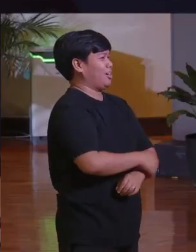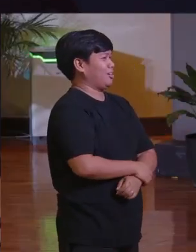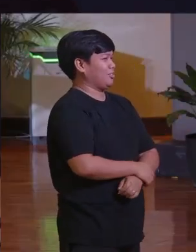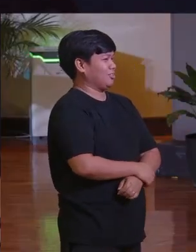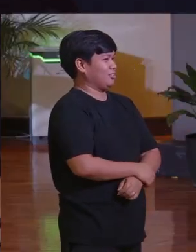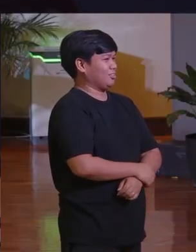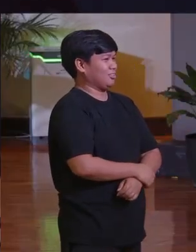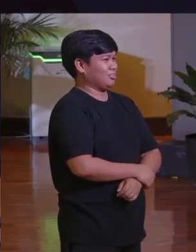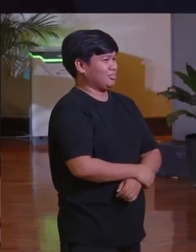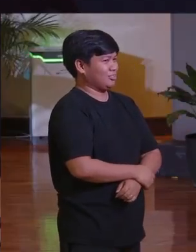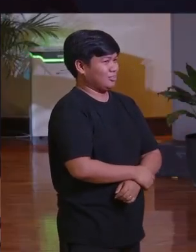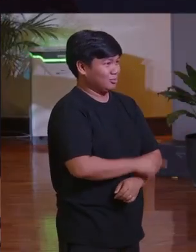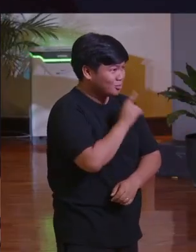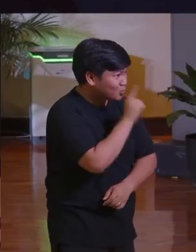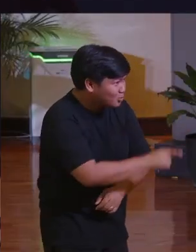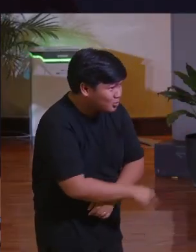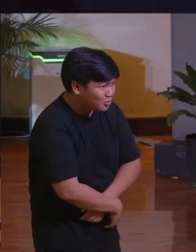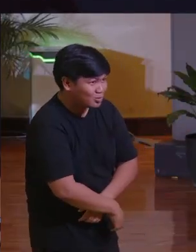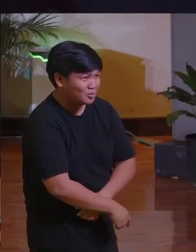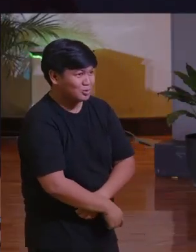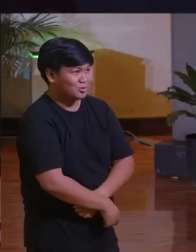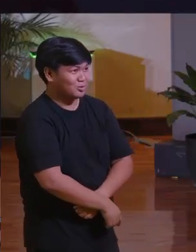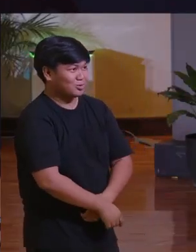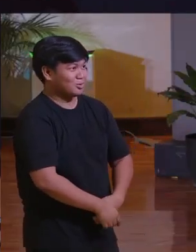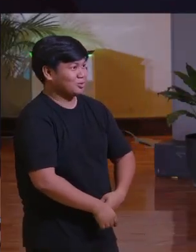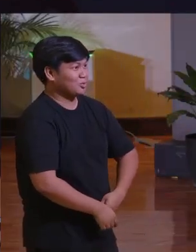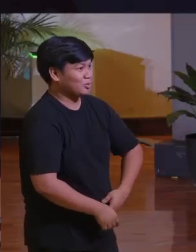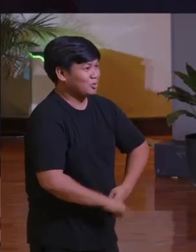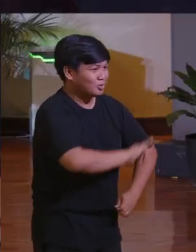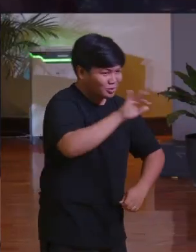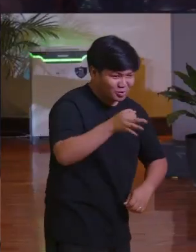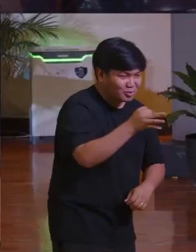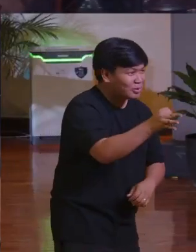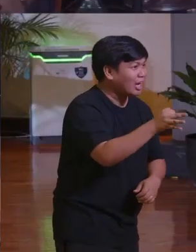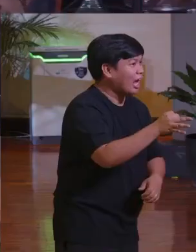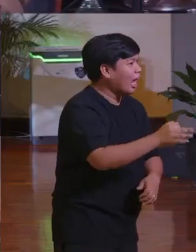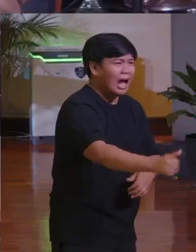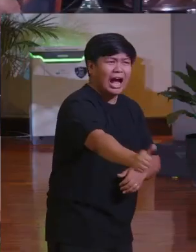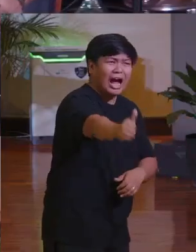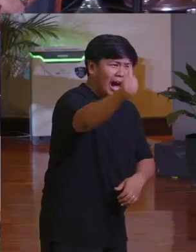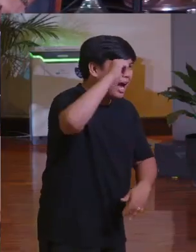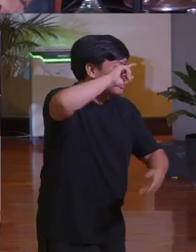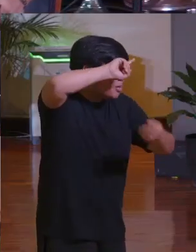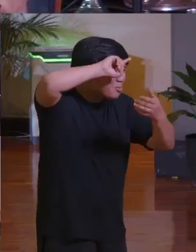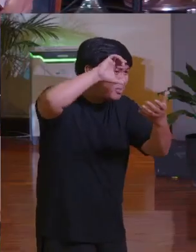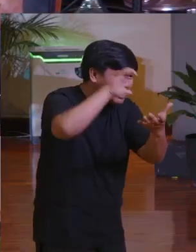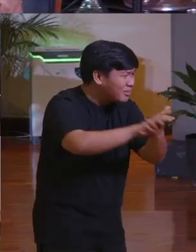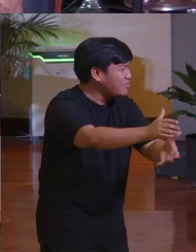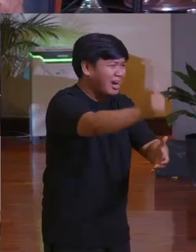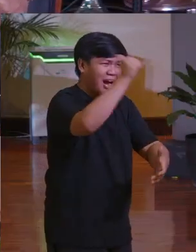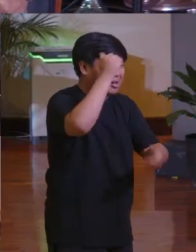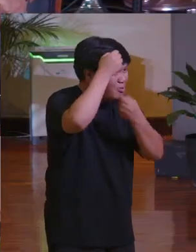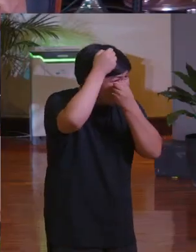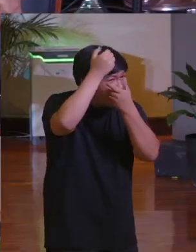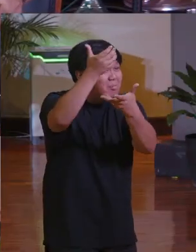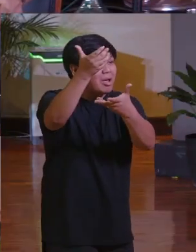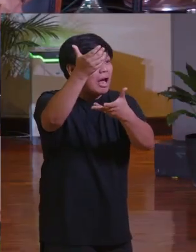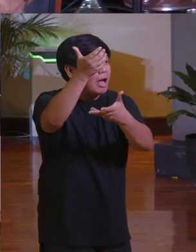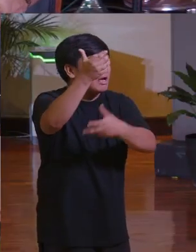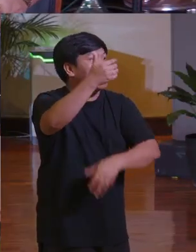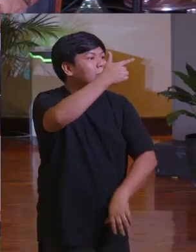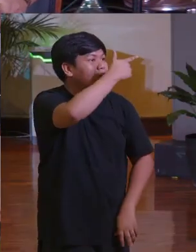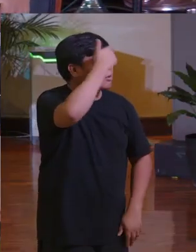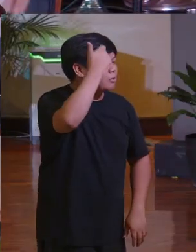Tahasang pagsuway sa utos ng Diyos ang tugon ni Jonah. Ayaw niyang sundin. Alam niyo kung bakit? Sapagkat